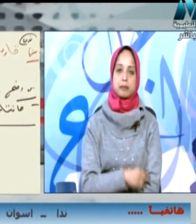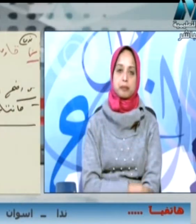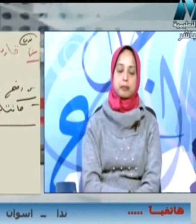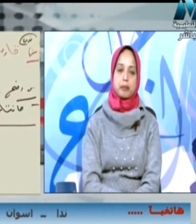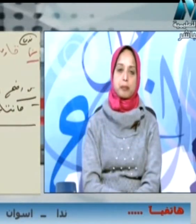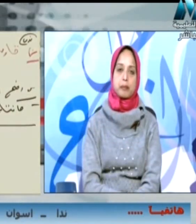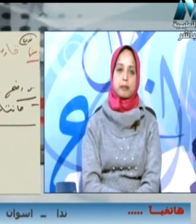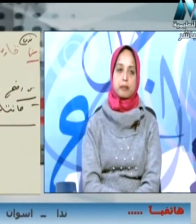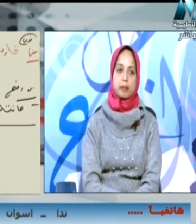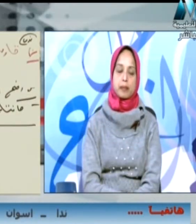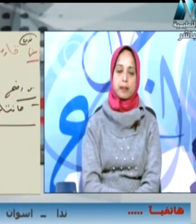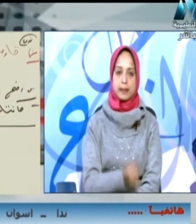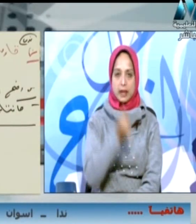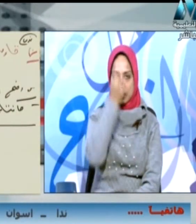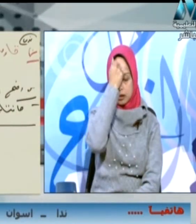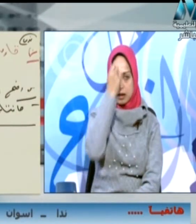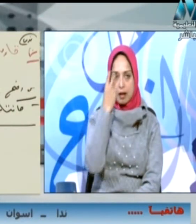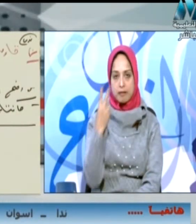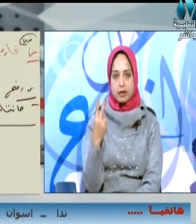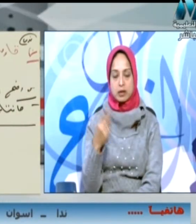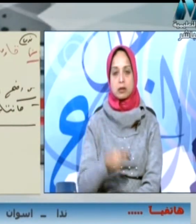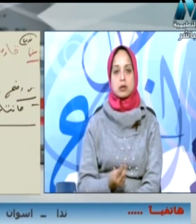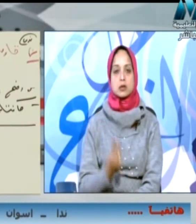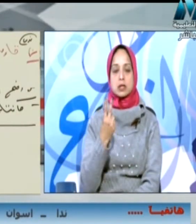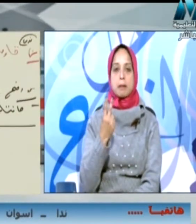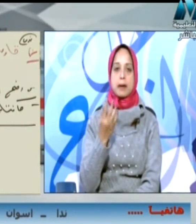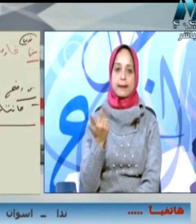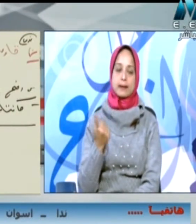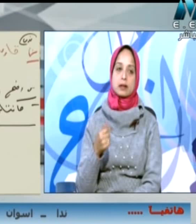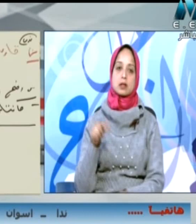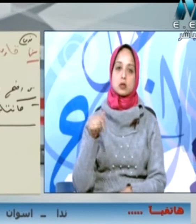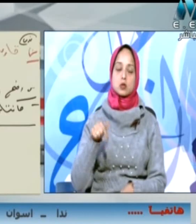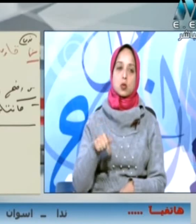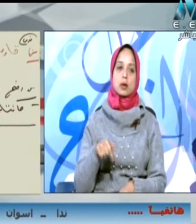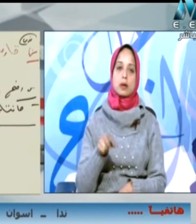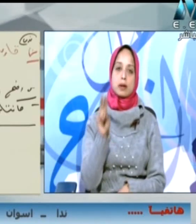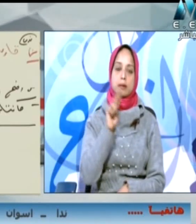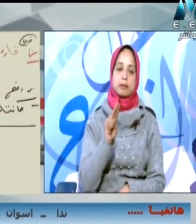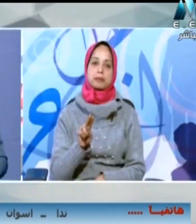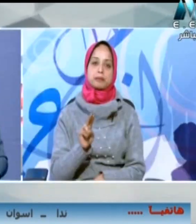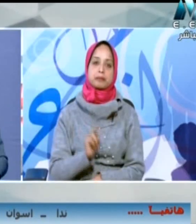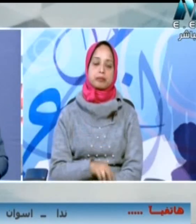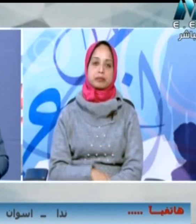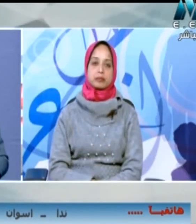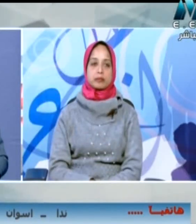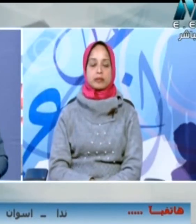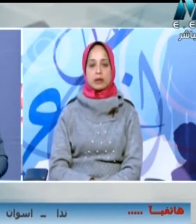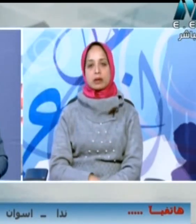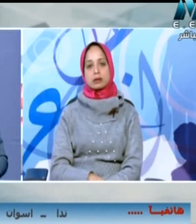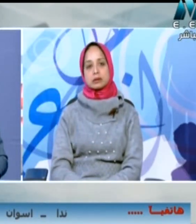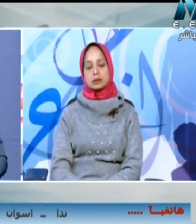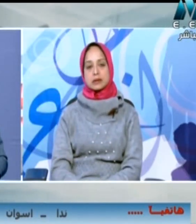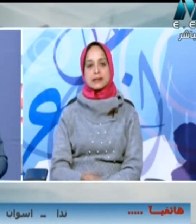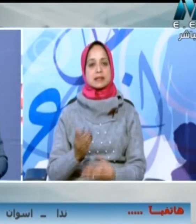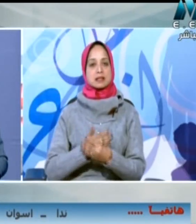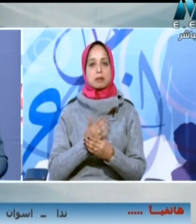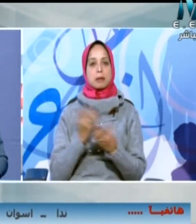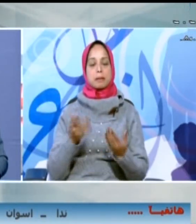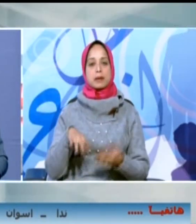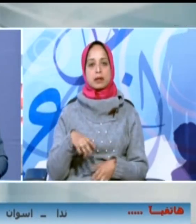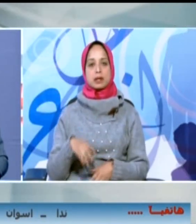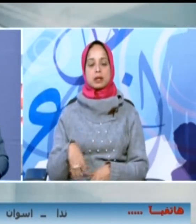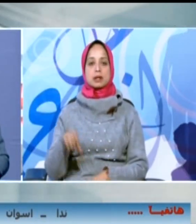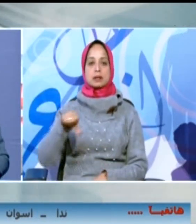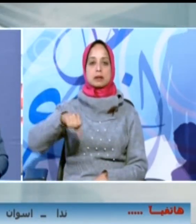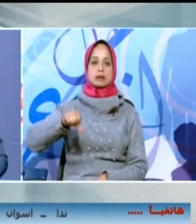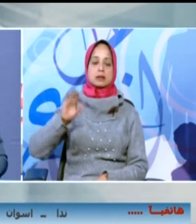في عهد مين؟ في عهد مين؟ إسماعيل. اغسطس 1871. طب ايه ظروفه؟ ليه اسماعيل اصدر قانون المقابله؟ انا